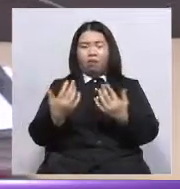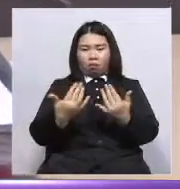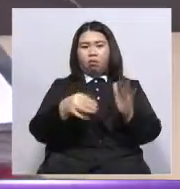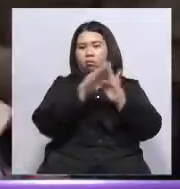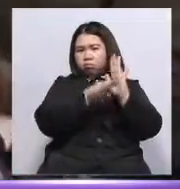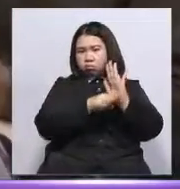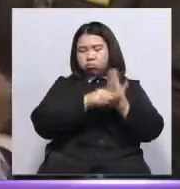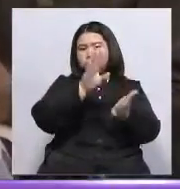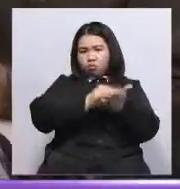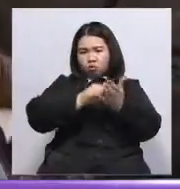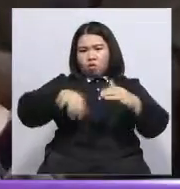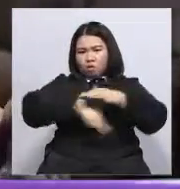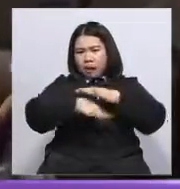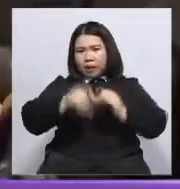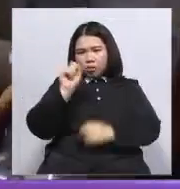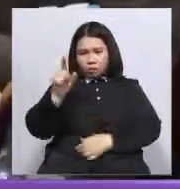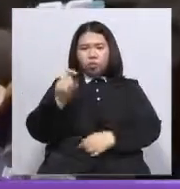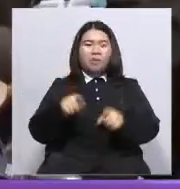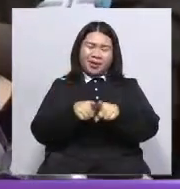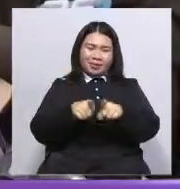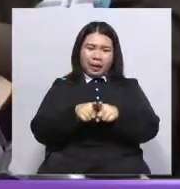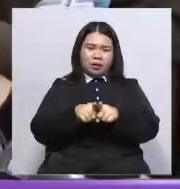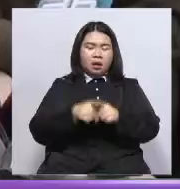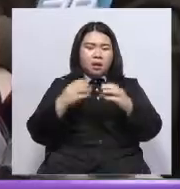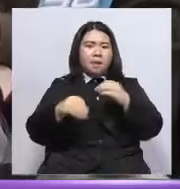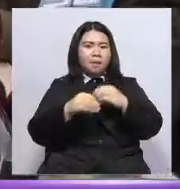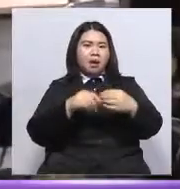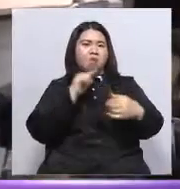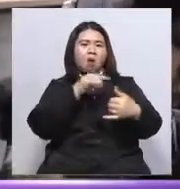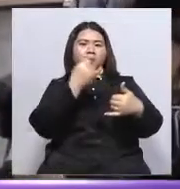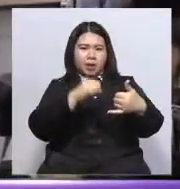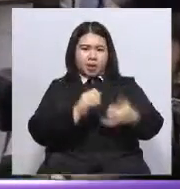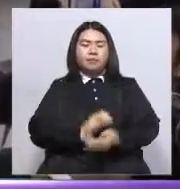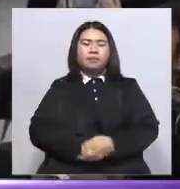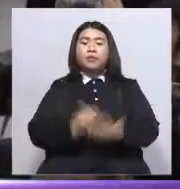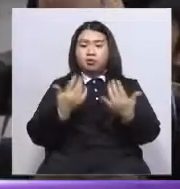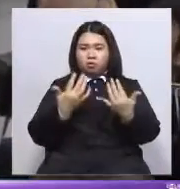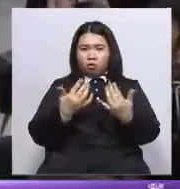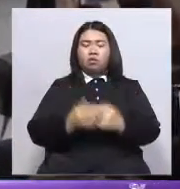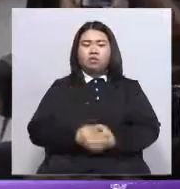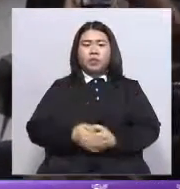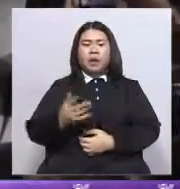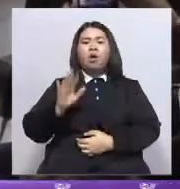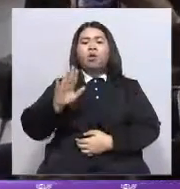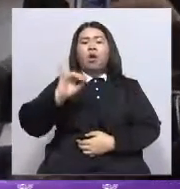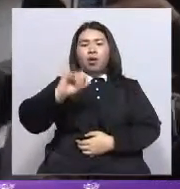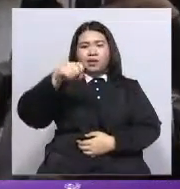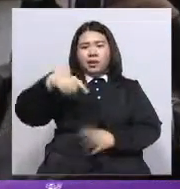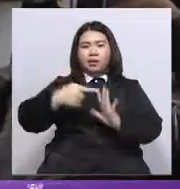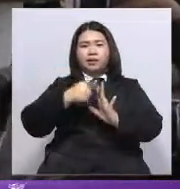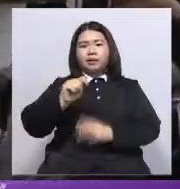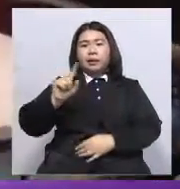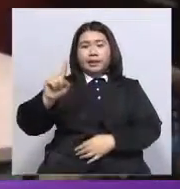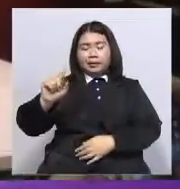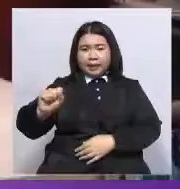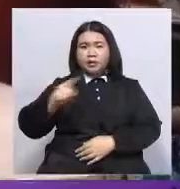การรวบรวมพยานหลักฐานให้เร็วที่สุดเพื่อที่จะแจ้งข้อหาเพิ่มเติมกับนายเปรมชัยค่ะส่วนทางไซเตสนะคะก็ยืนยันกับทางตำรวจนะคะ